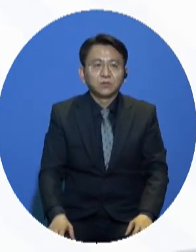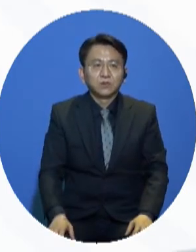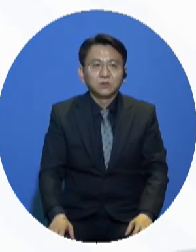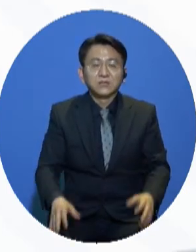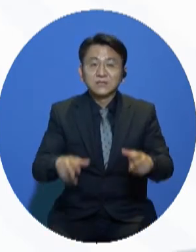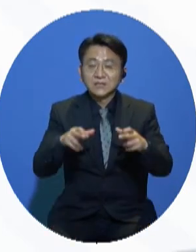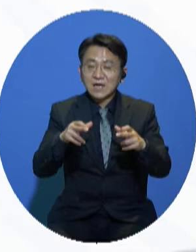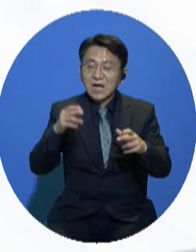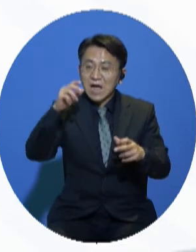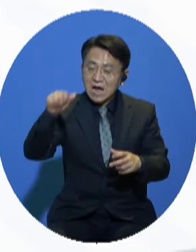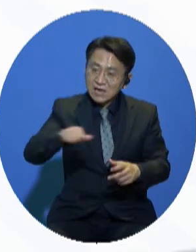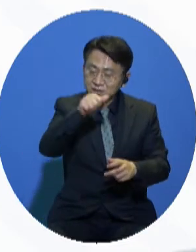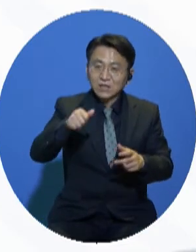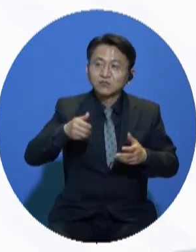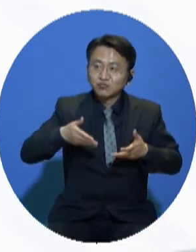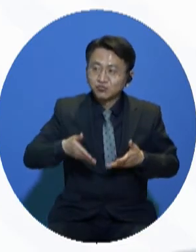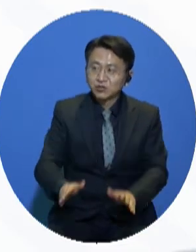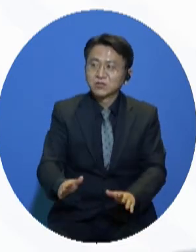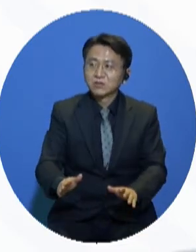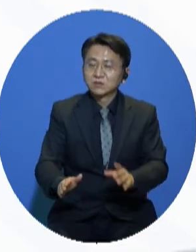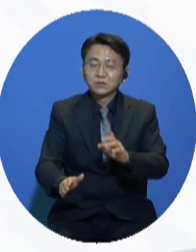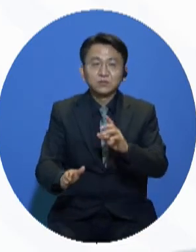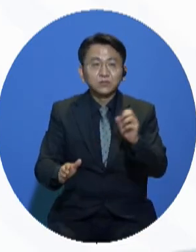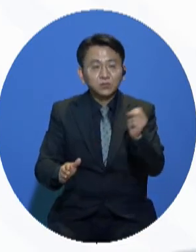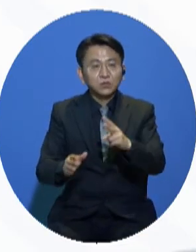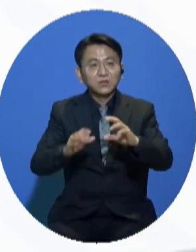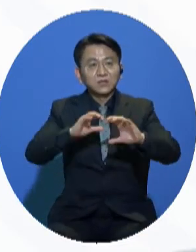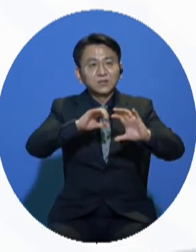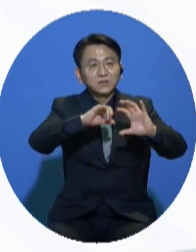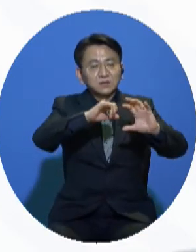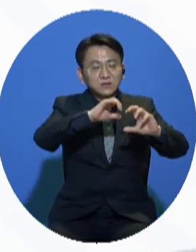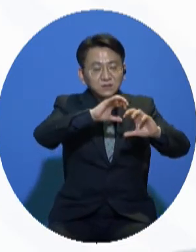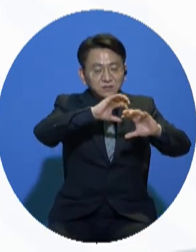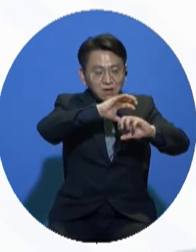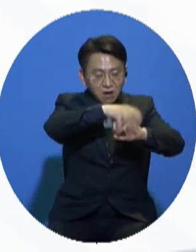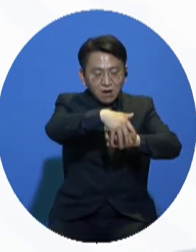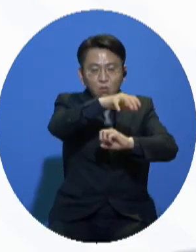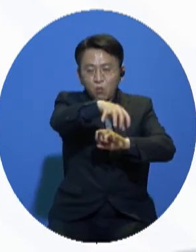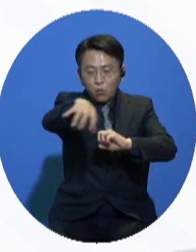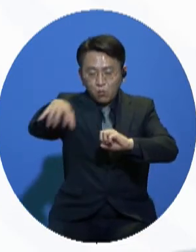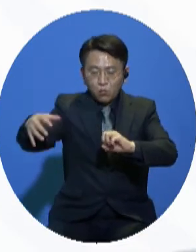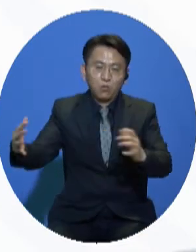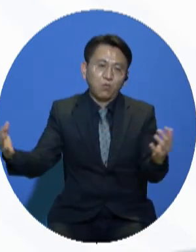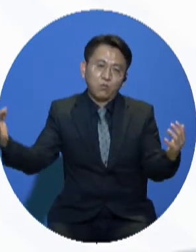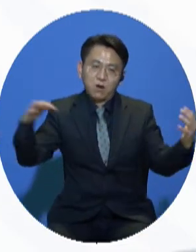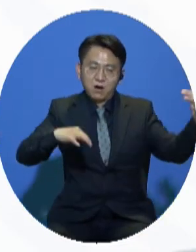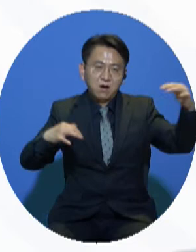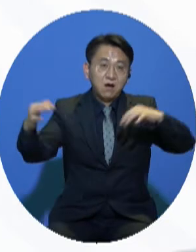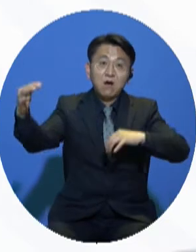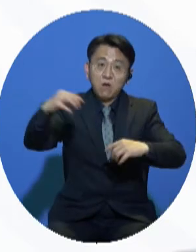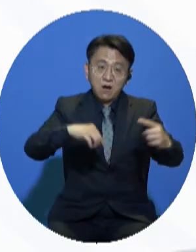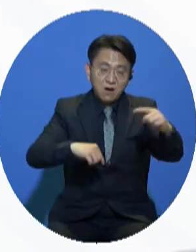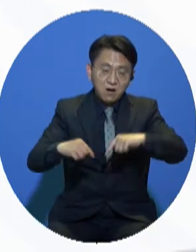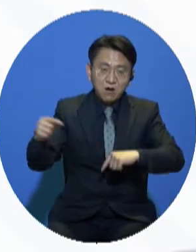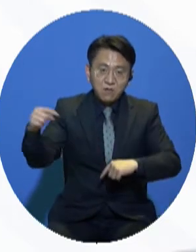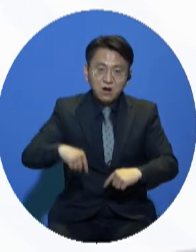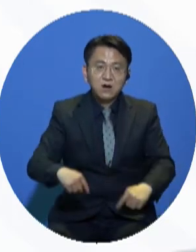아시아 출신이고 뿐만 아니라 세계 곳곳에서 오고 있습니다. 그리고 이 드림